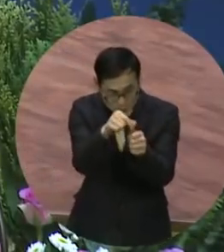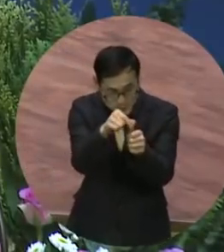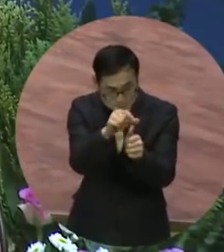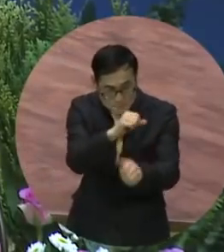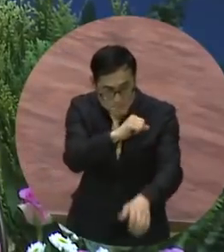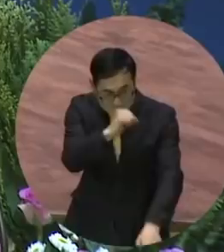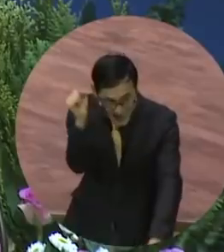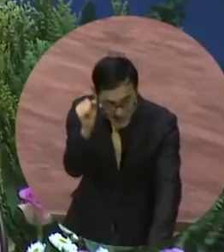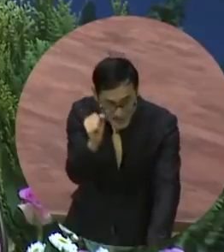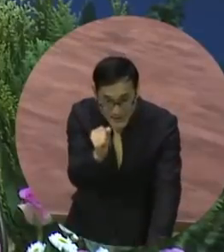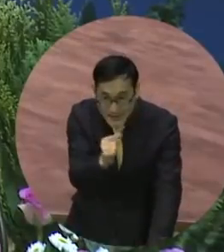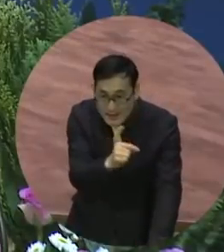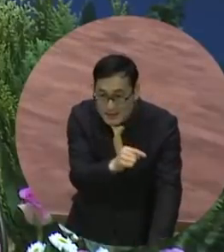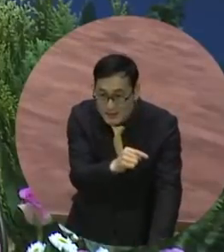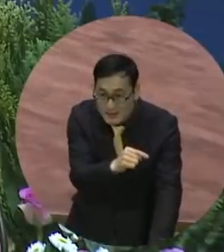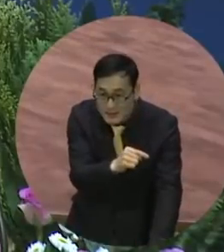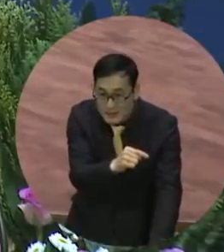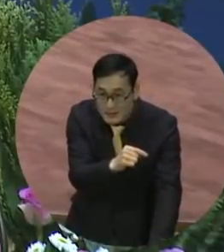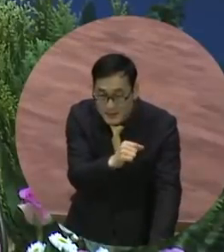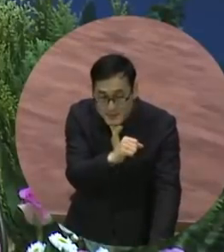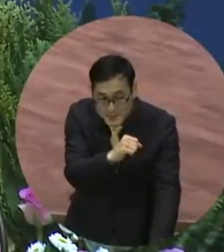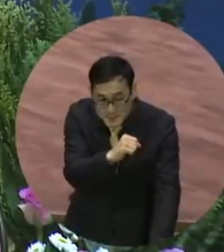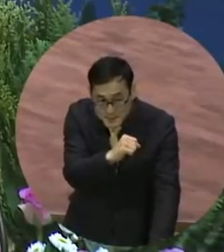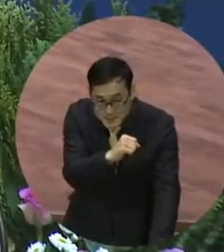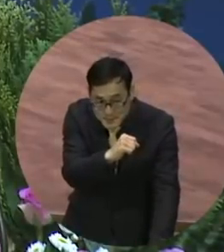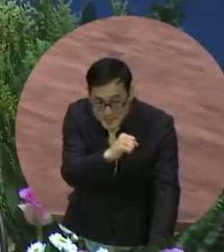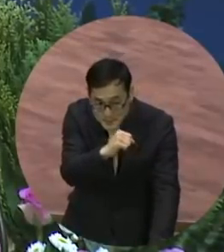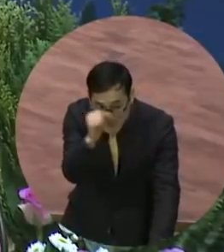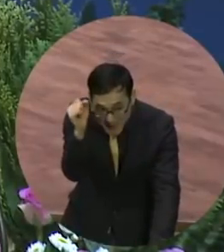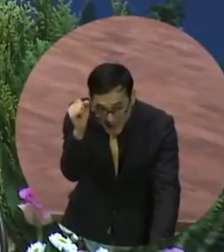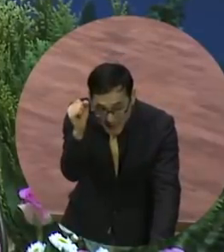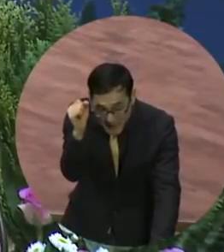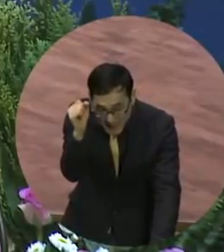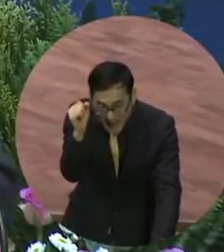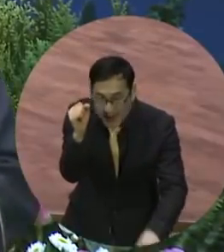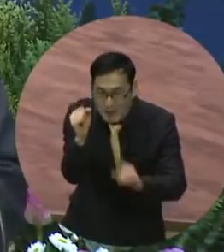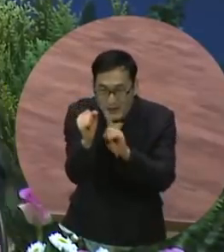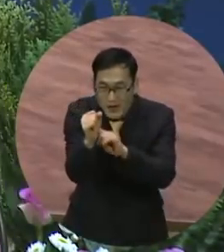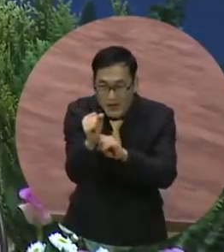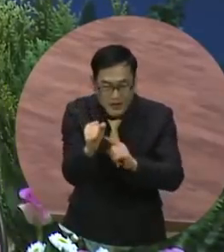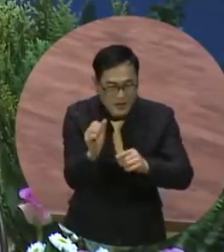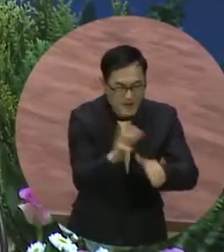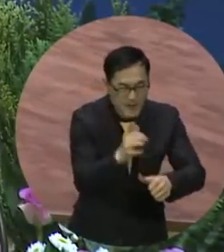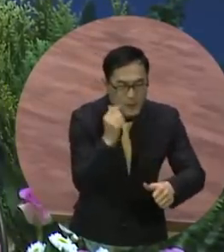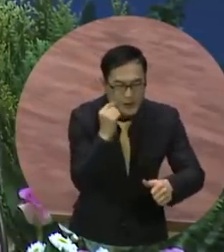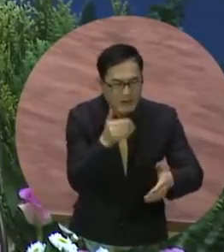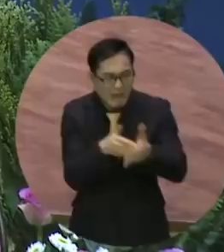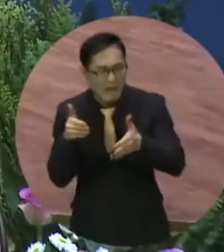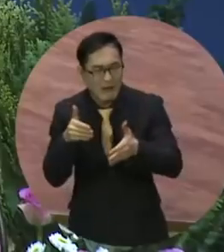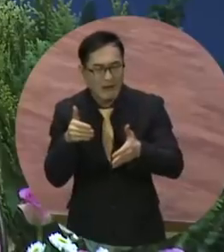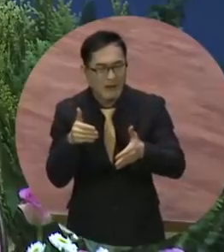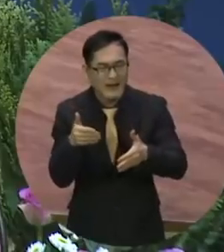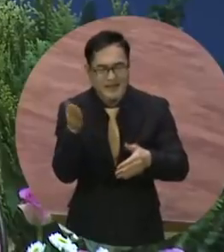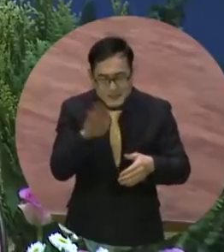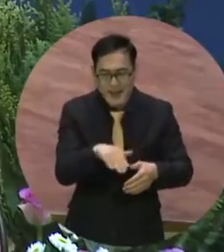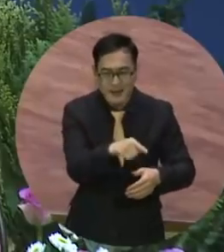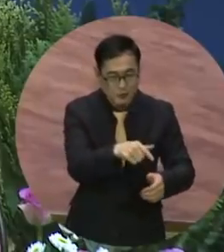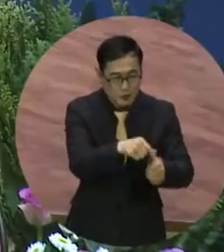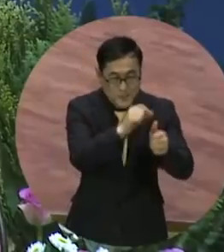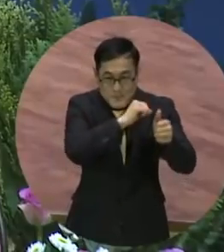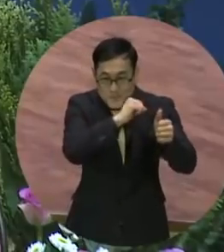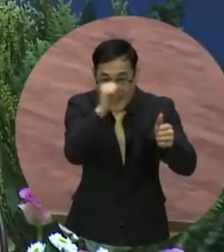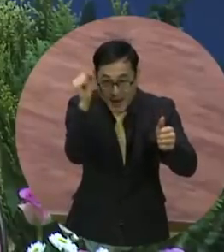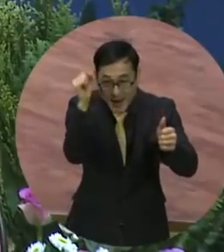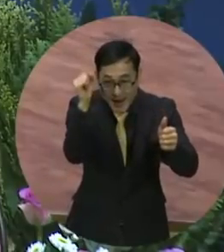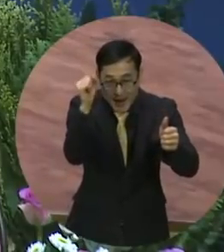받지, 밖에는 한 구원받는 못 막았지만 선택된 예정되어 있는 구원받게 되어